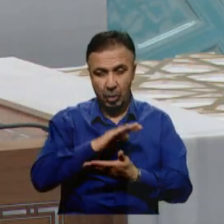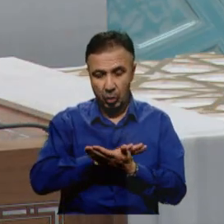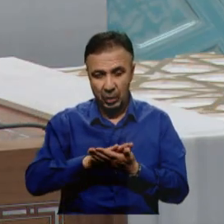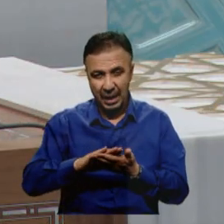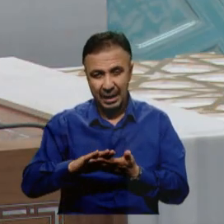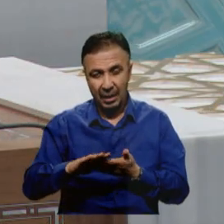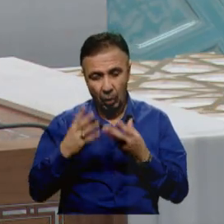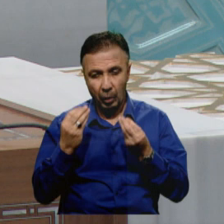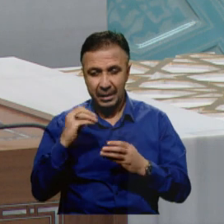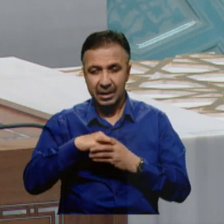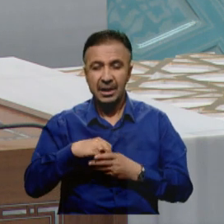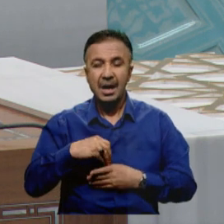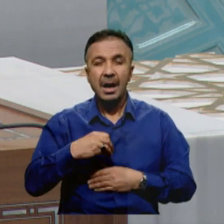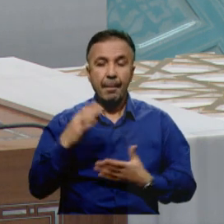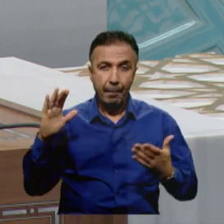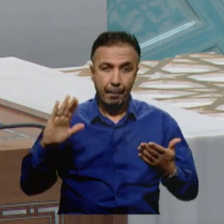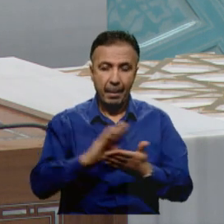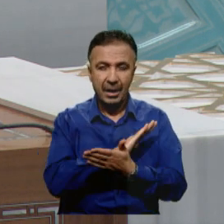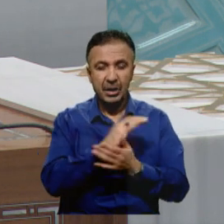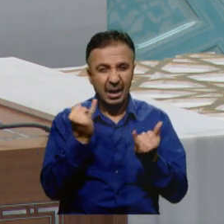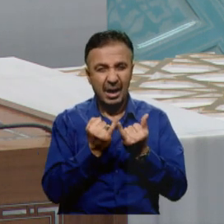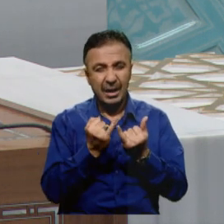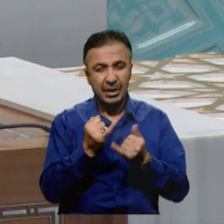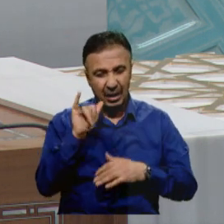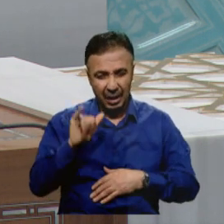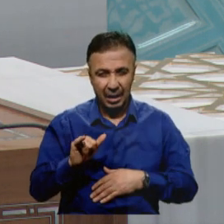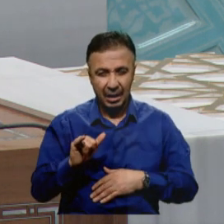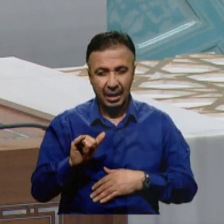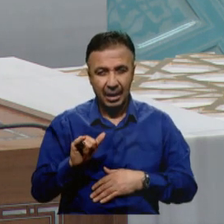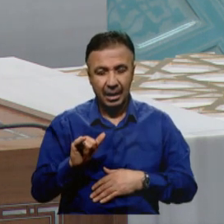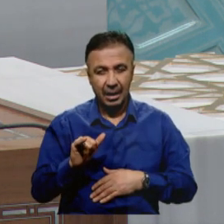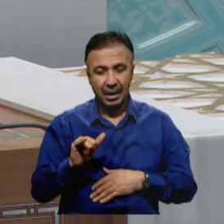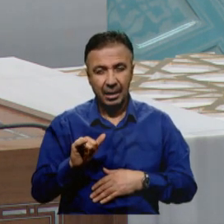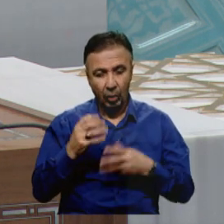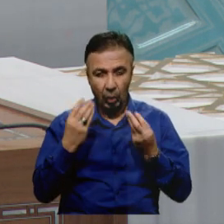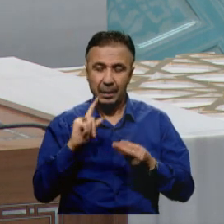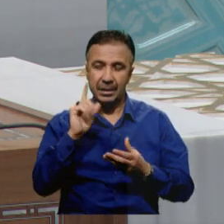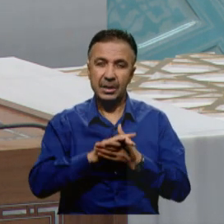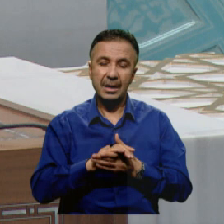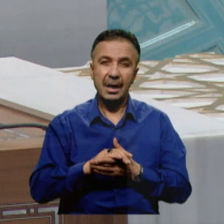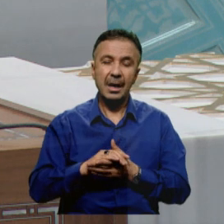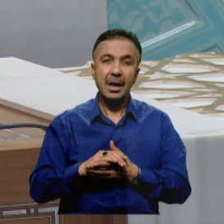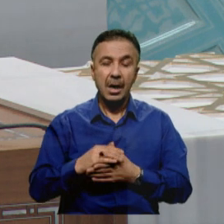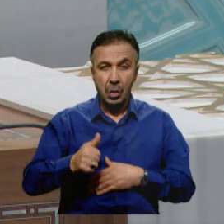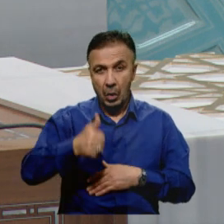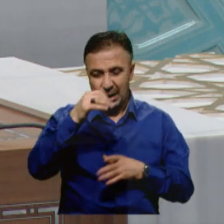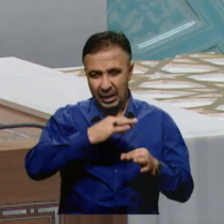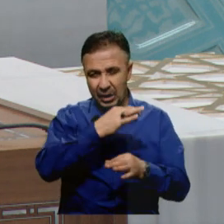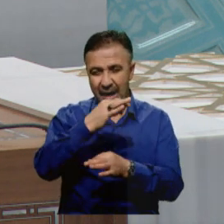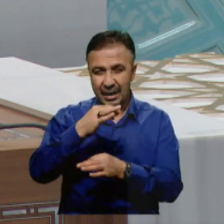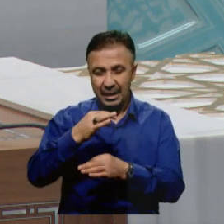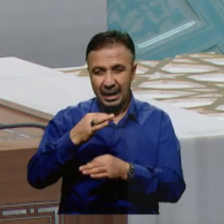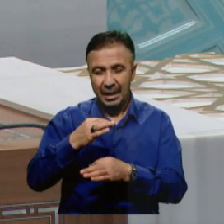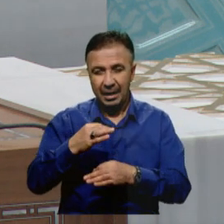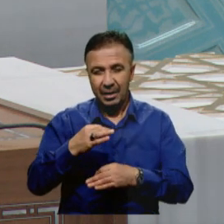barışın, kardeşliğin, hakkın, hukukun hakim olması için. Ama yönetilenlerin de, yönetenlerin de yönetilenlere karşı